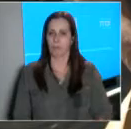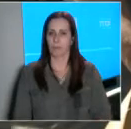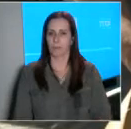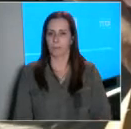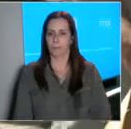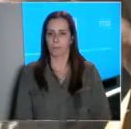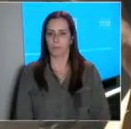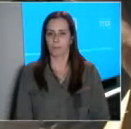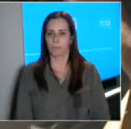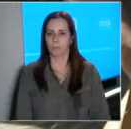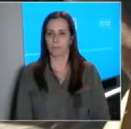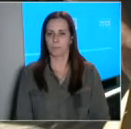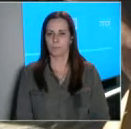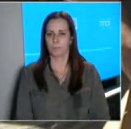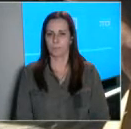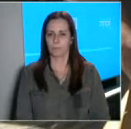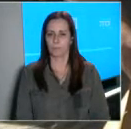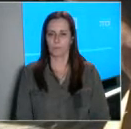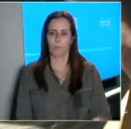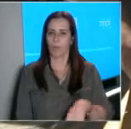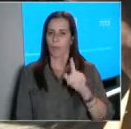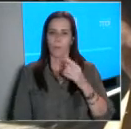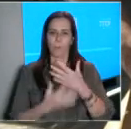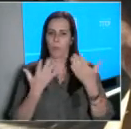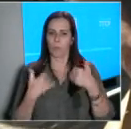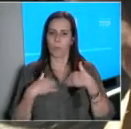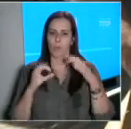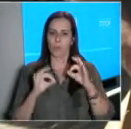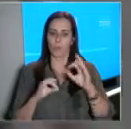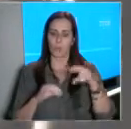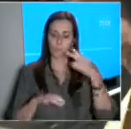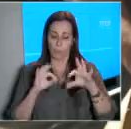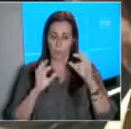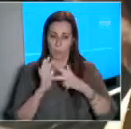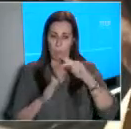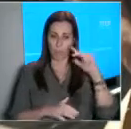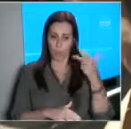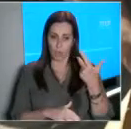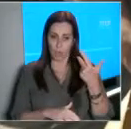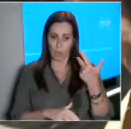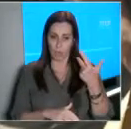זאת נבואה שוטה, אבל ברור לי לגמרי שאם יהיו בחירות שלישיות,